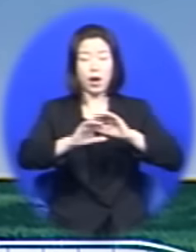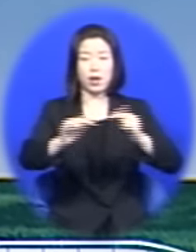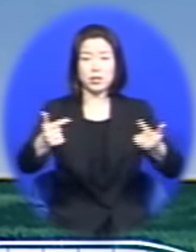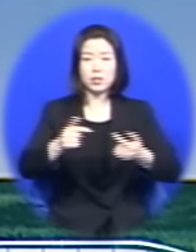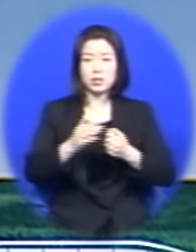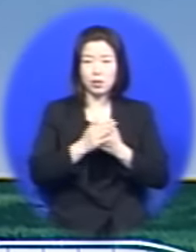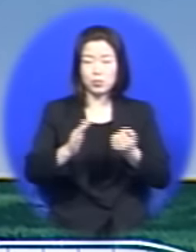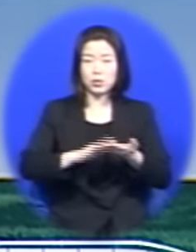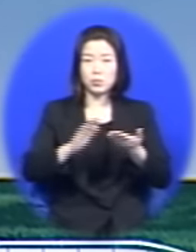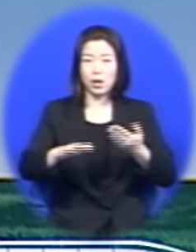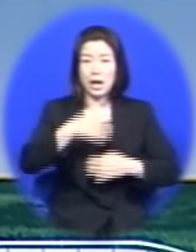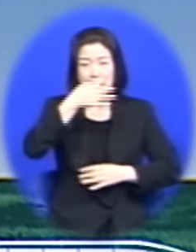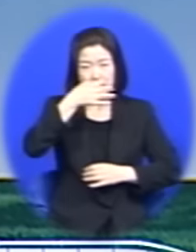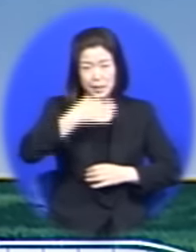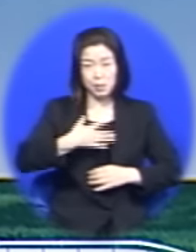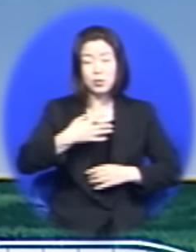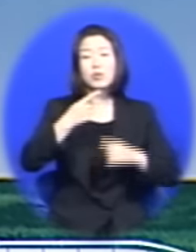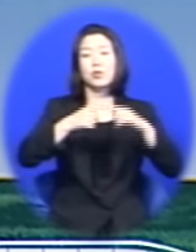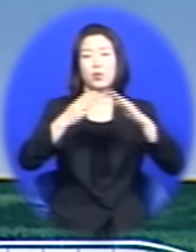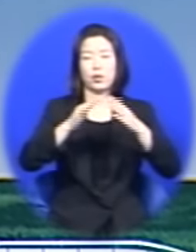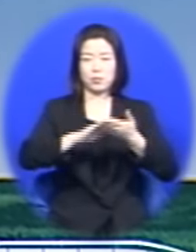그래요. 힘든 교회예요.